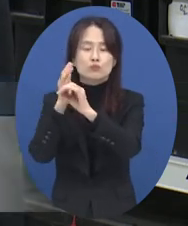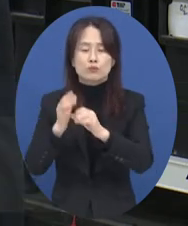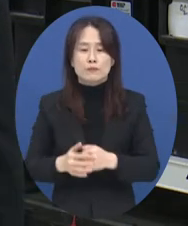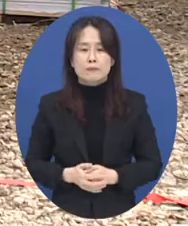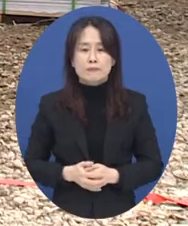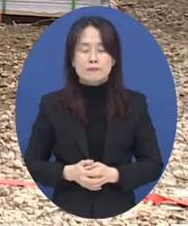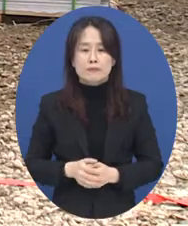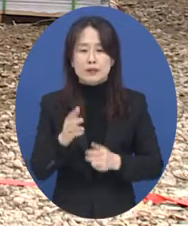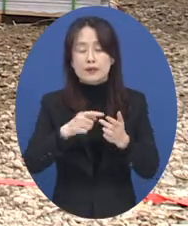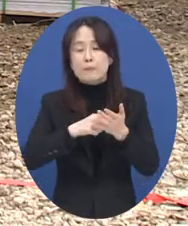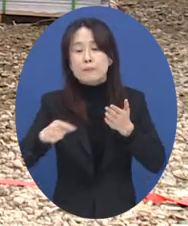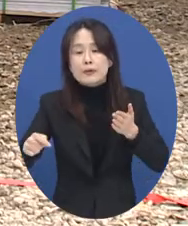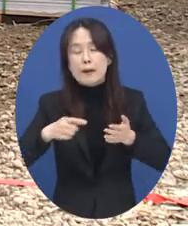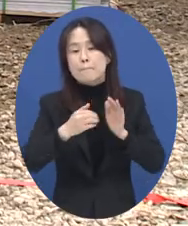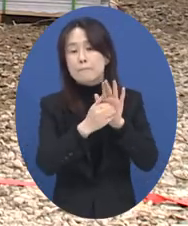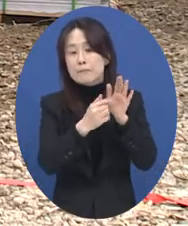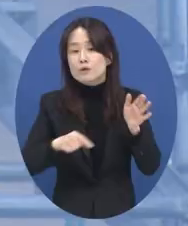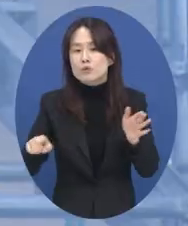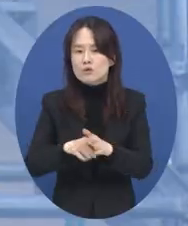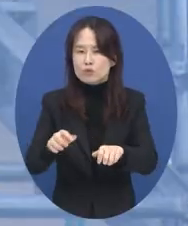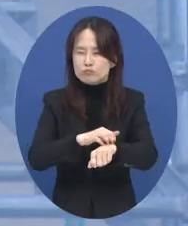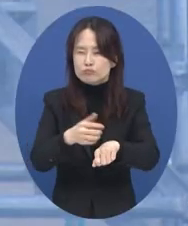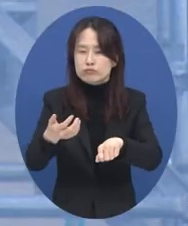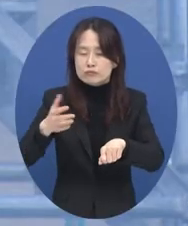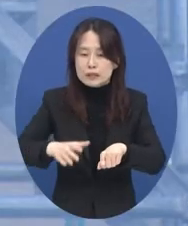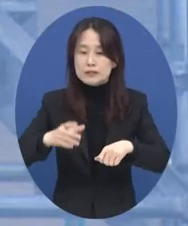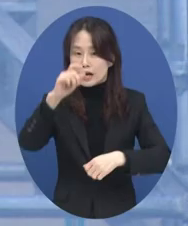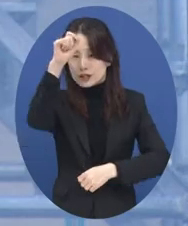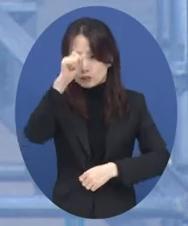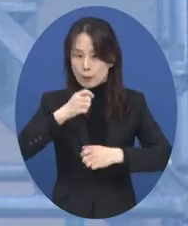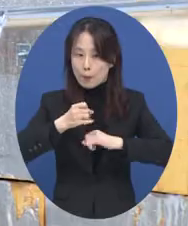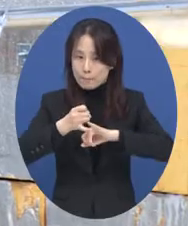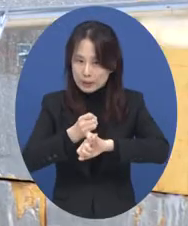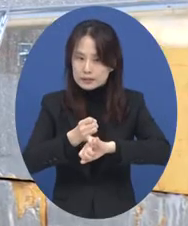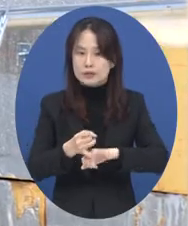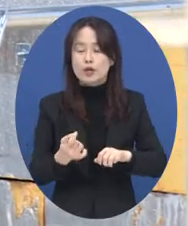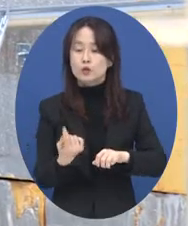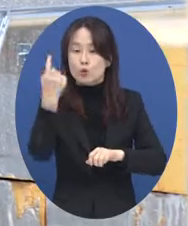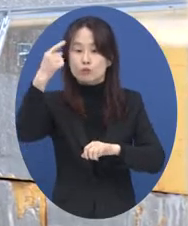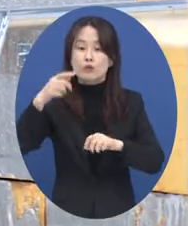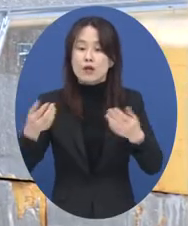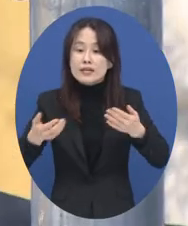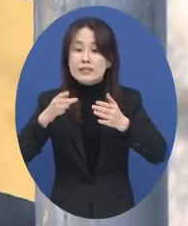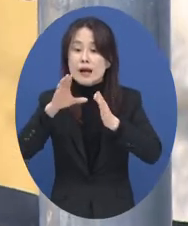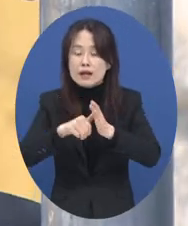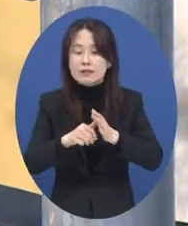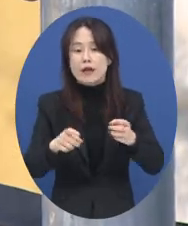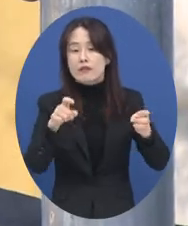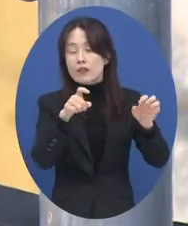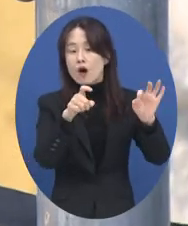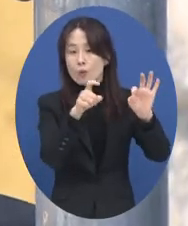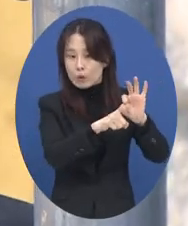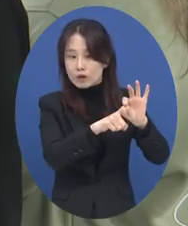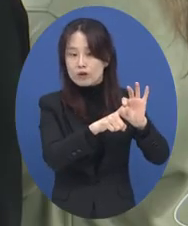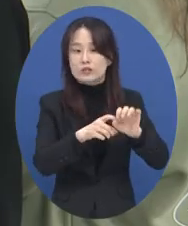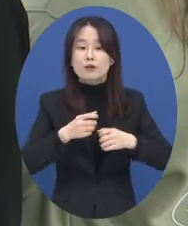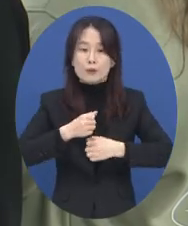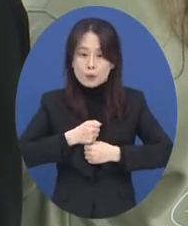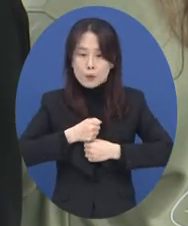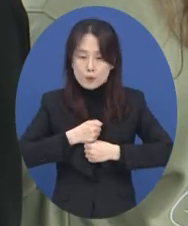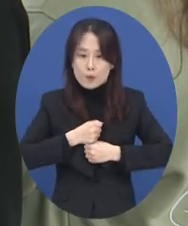되었습니다 산업재해 예방을 위해 불편해도 안전모 쓰기 높은 곳에서 작업할 땐 안전고리 걸기 등